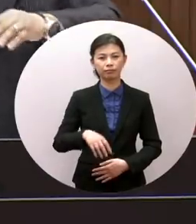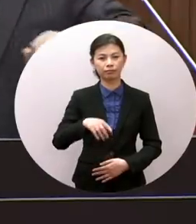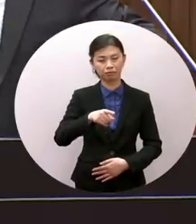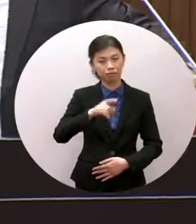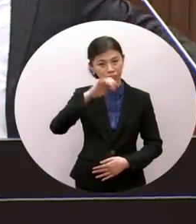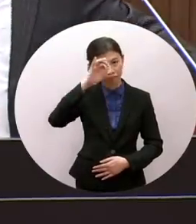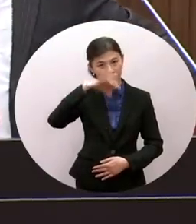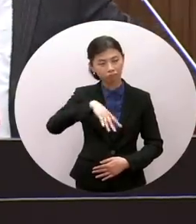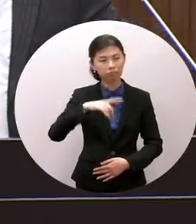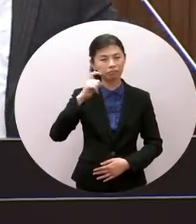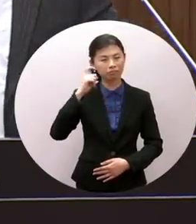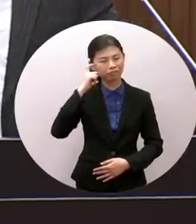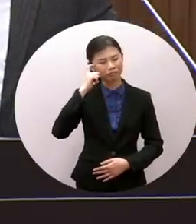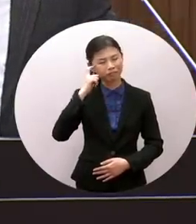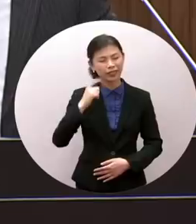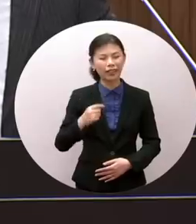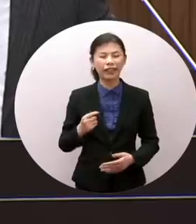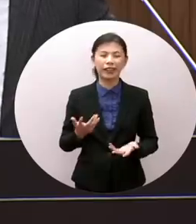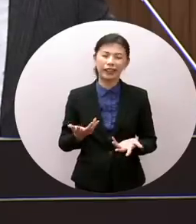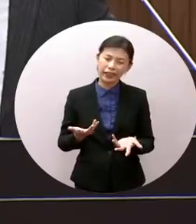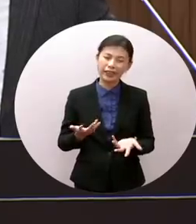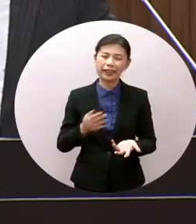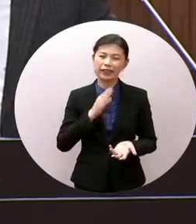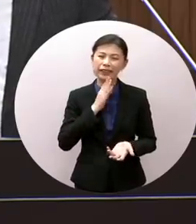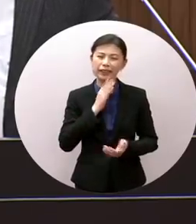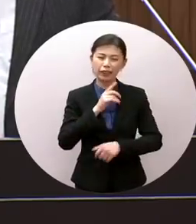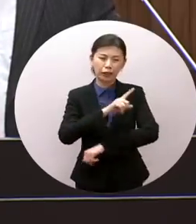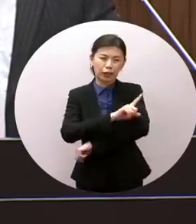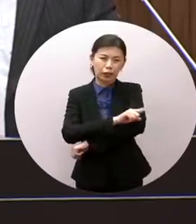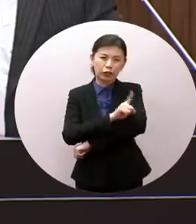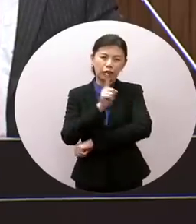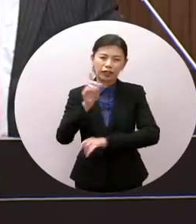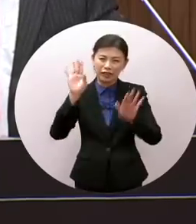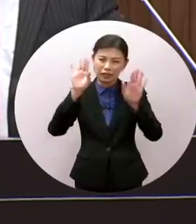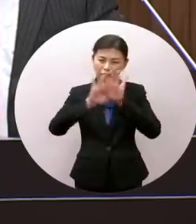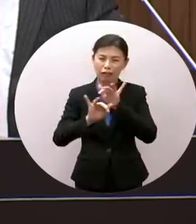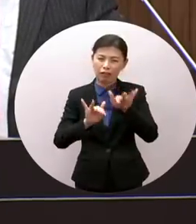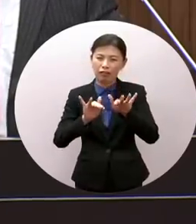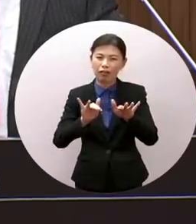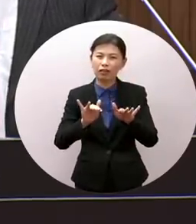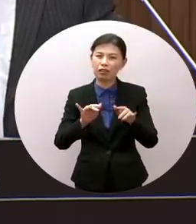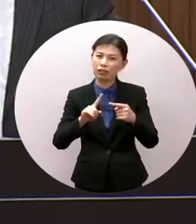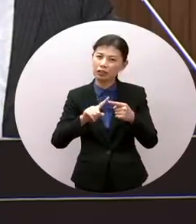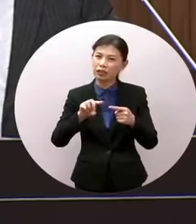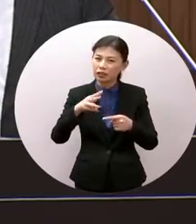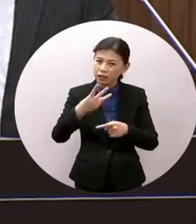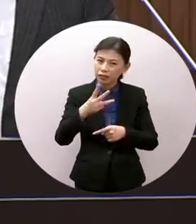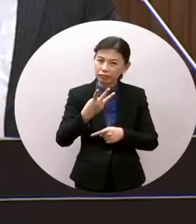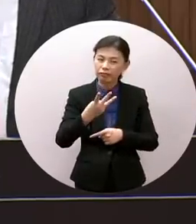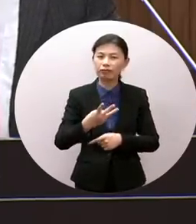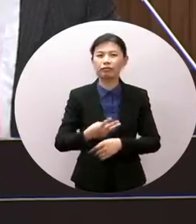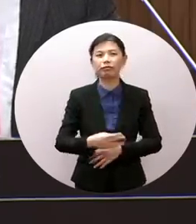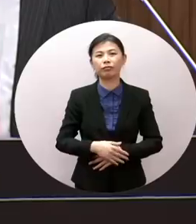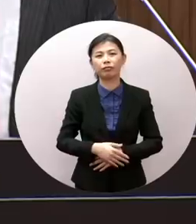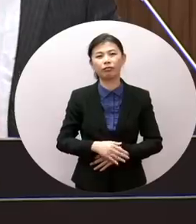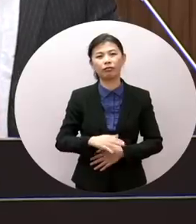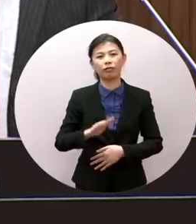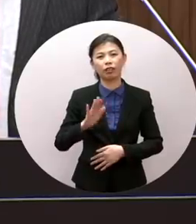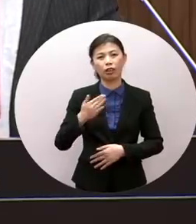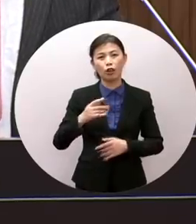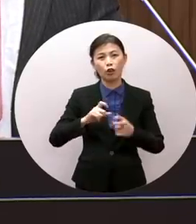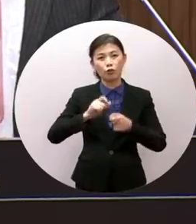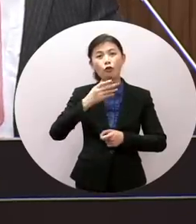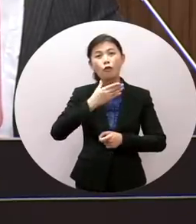这个应该有点感慨，他说最后一晚涌进300人用餐，但是永福楼它是